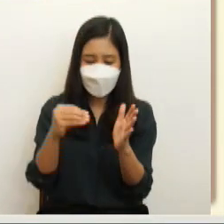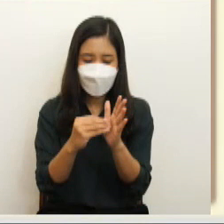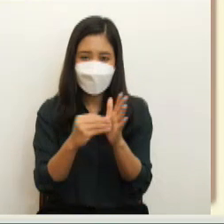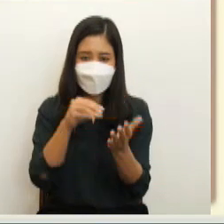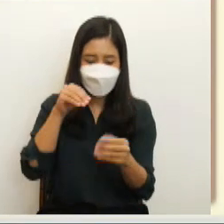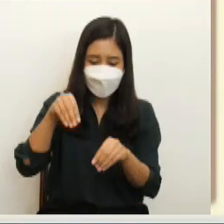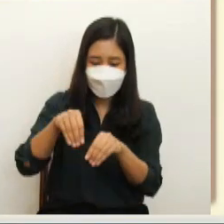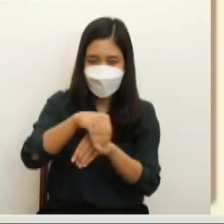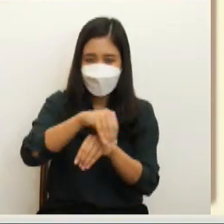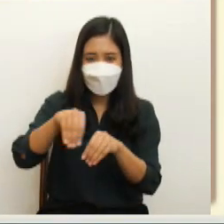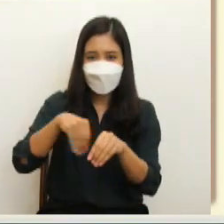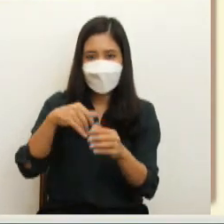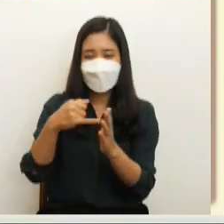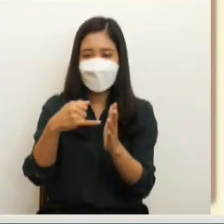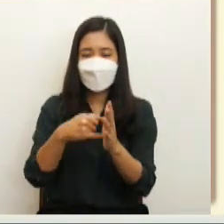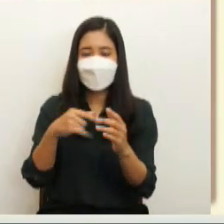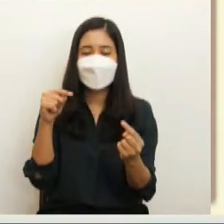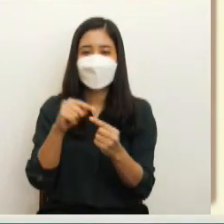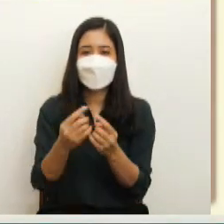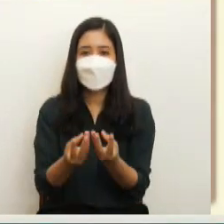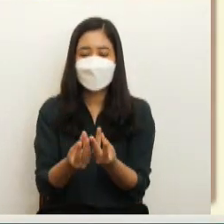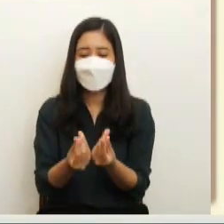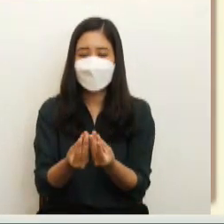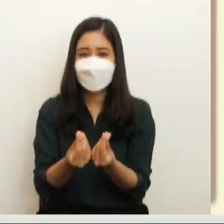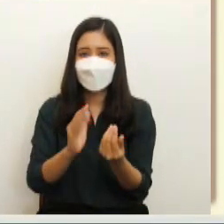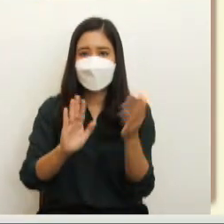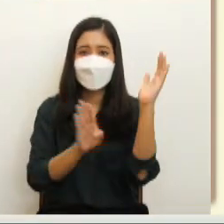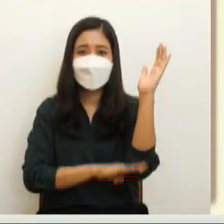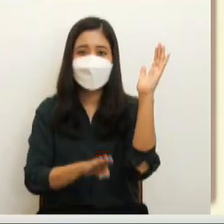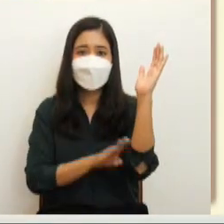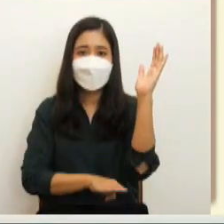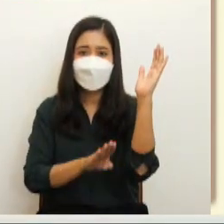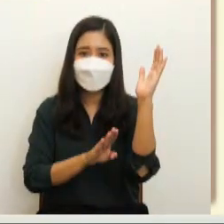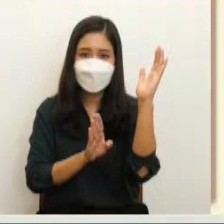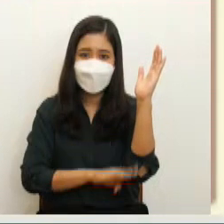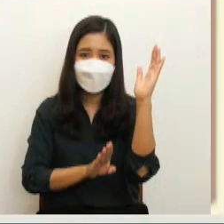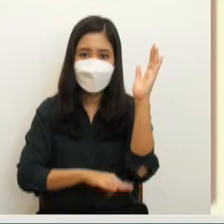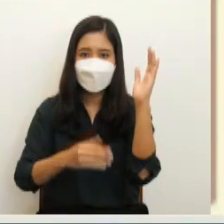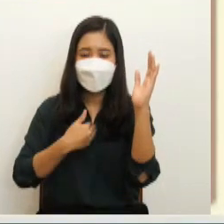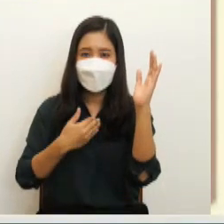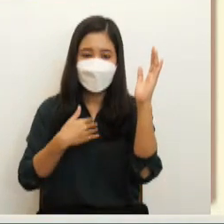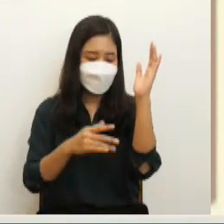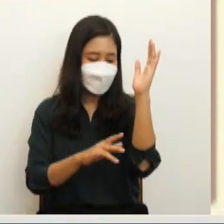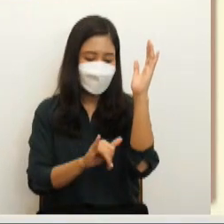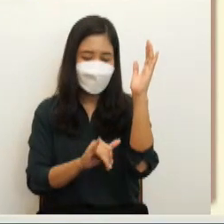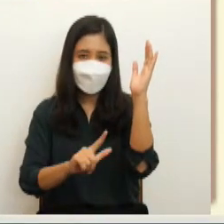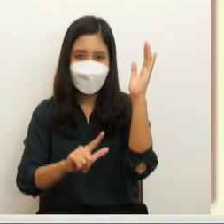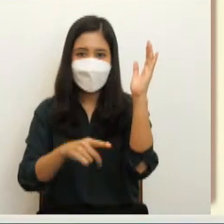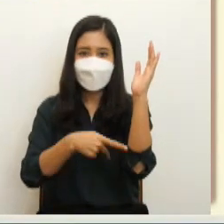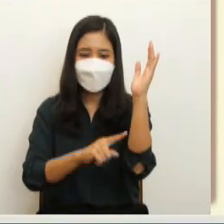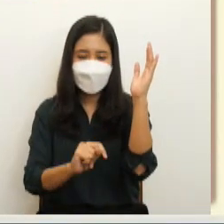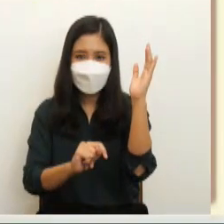วัดจำเป็นเขตพื้นที่ภาคใต้ครับอยู่ในจังหวัดชายแดนภาคใต้นะครับประกอบด้วยยะลาปัตตานีนราธิวาสและสงขล